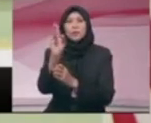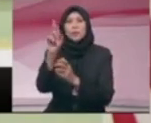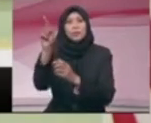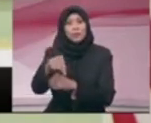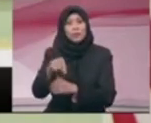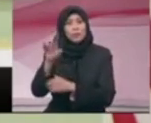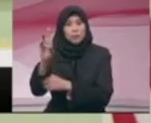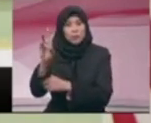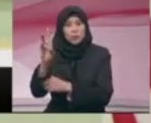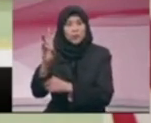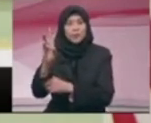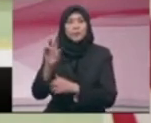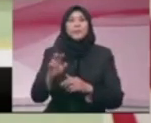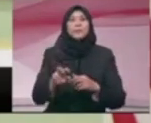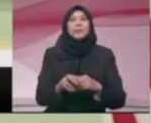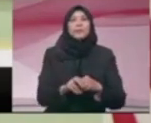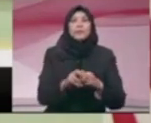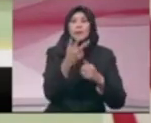seramai